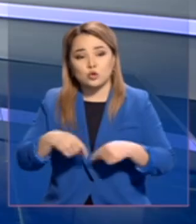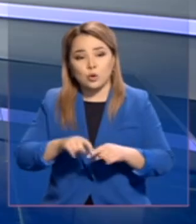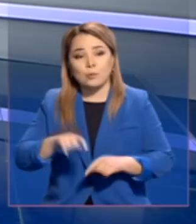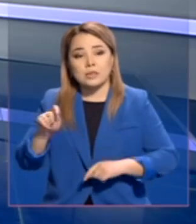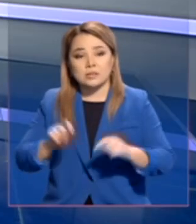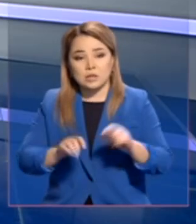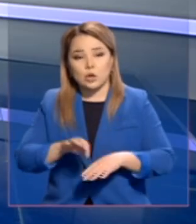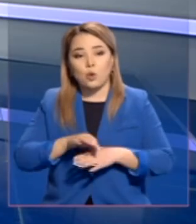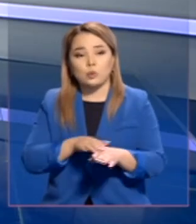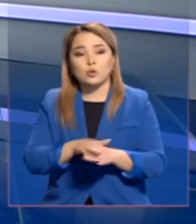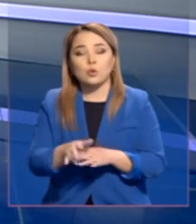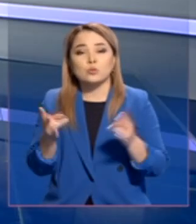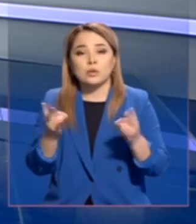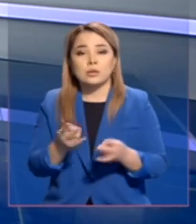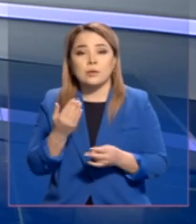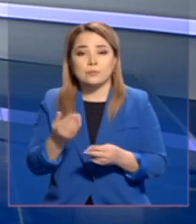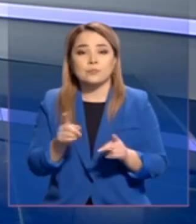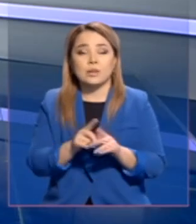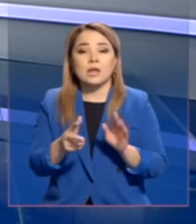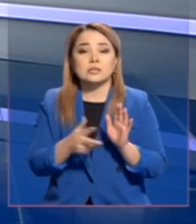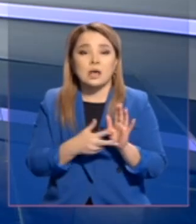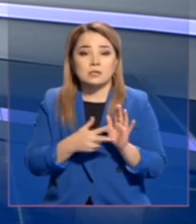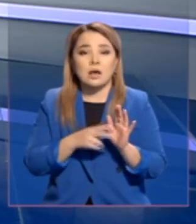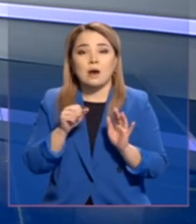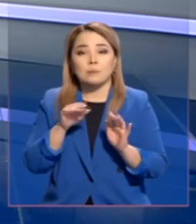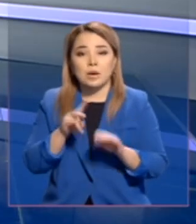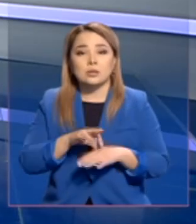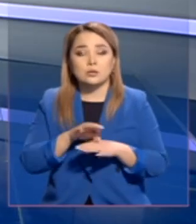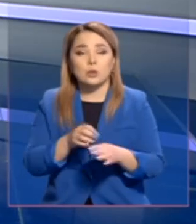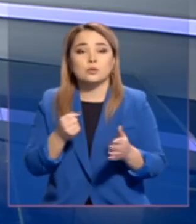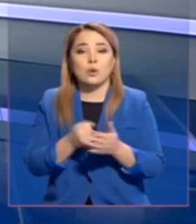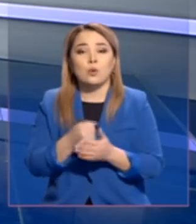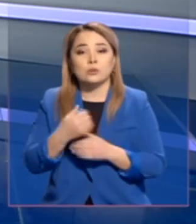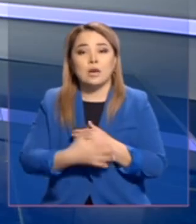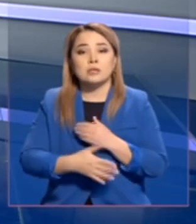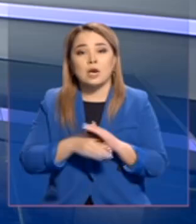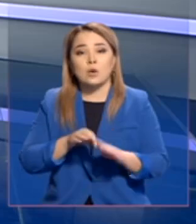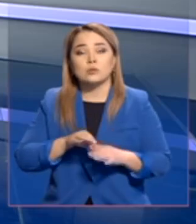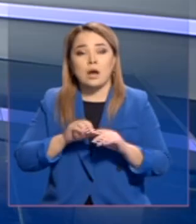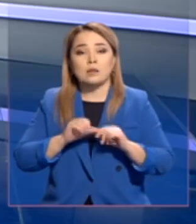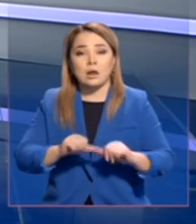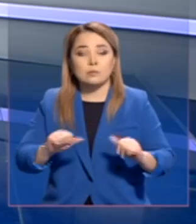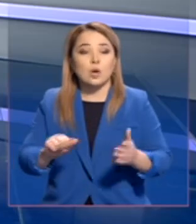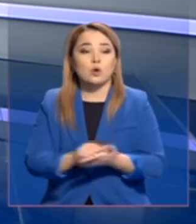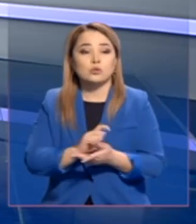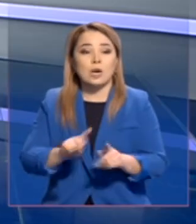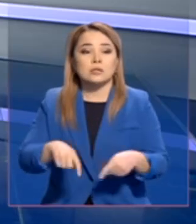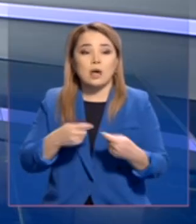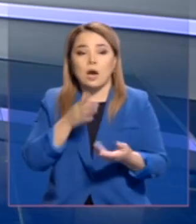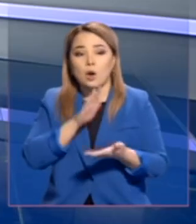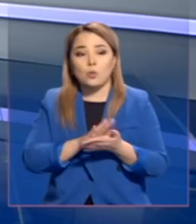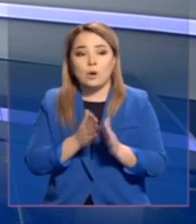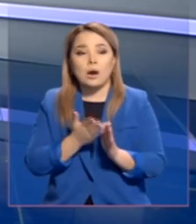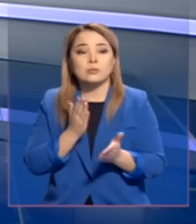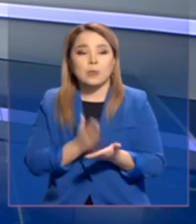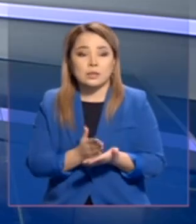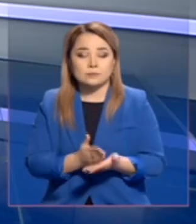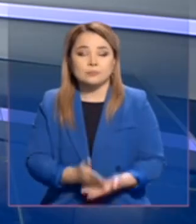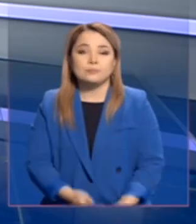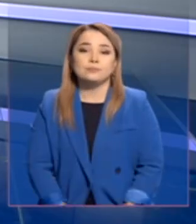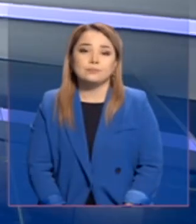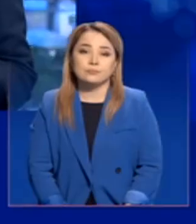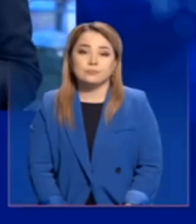съезін өткізуі керек. Олардың да 8 ақпанға дейін орталық сайлау комиссиясына құжат тапсыруға уақыты бар.